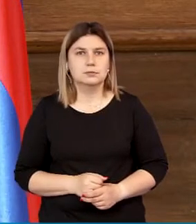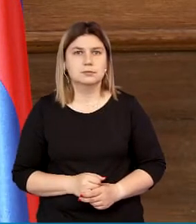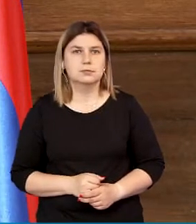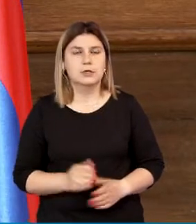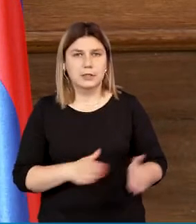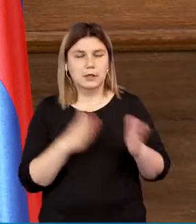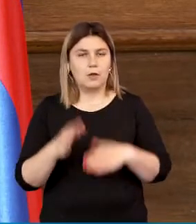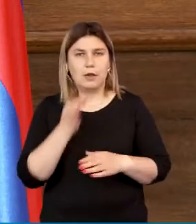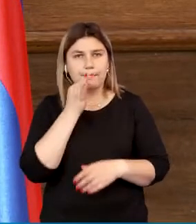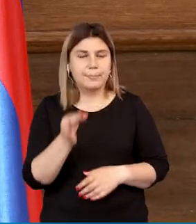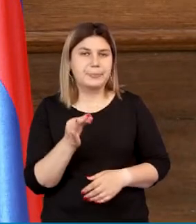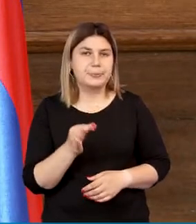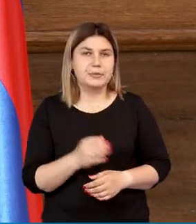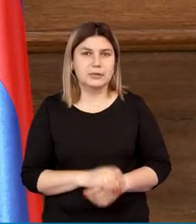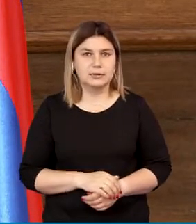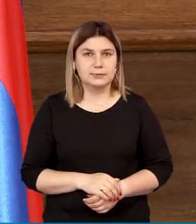Kolejne pytanie.